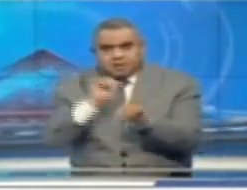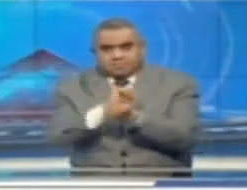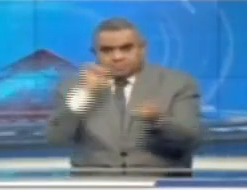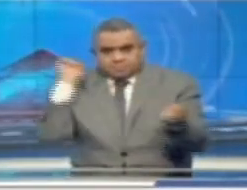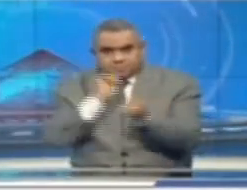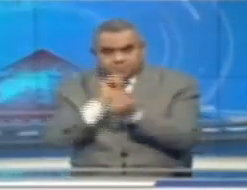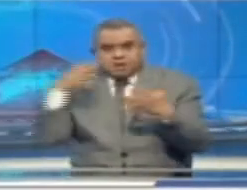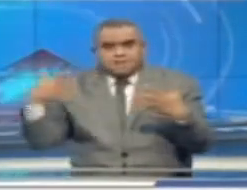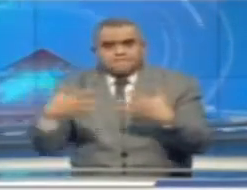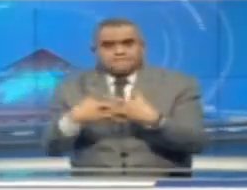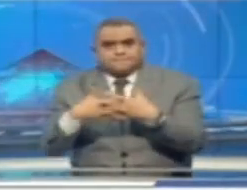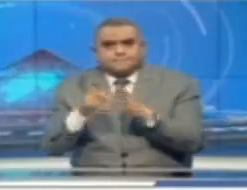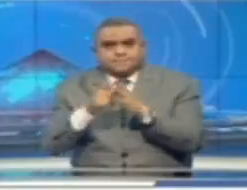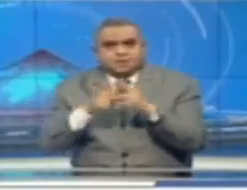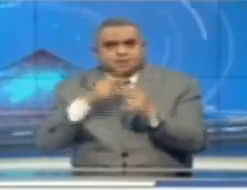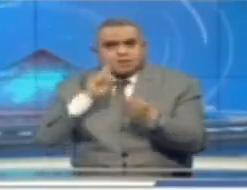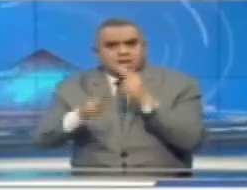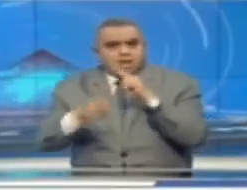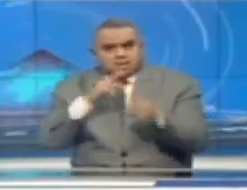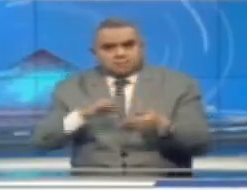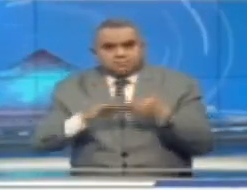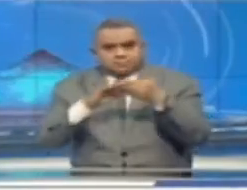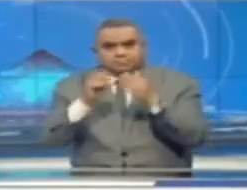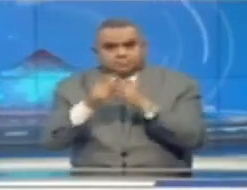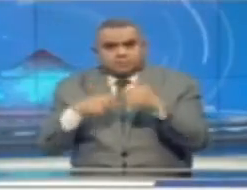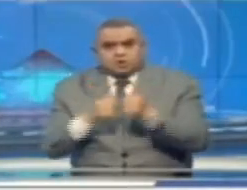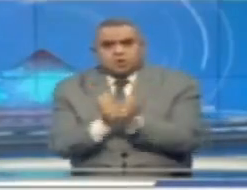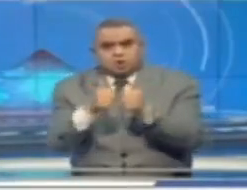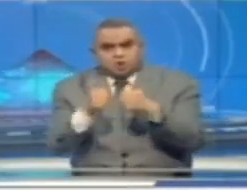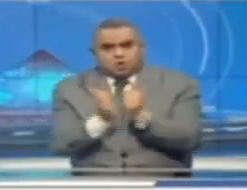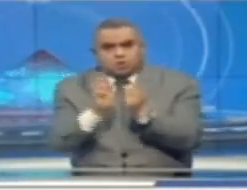عنهم وتلبي متطلبات واحتياجات أسر النزلاء.